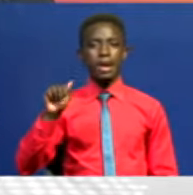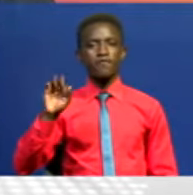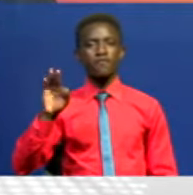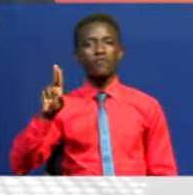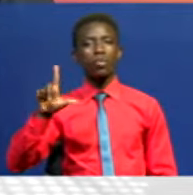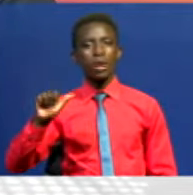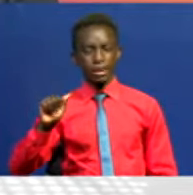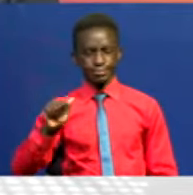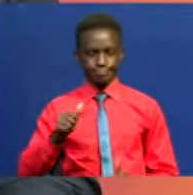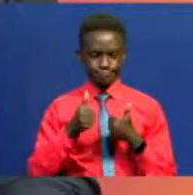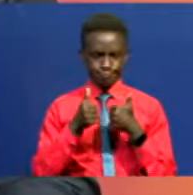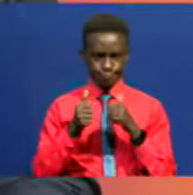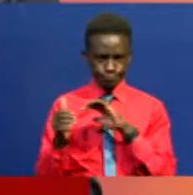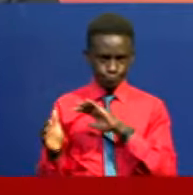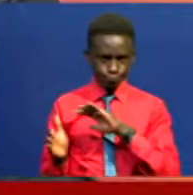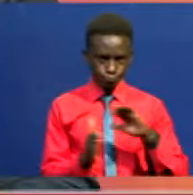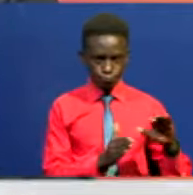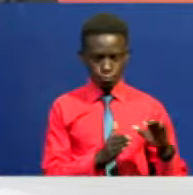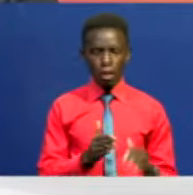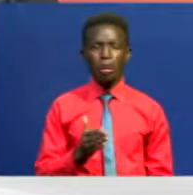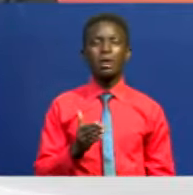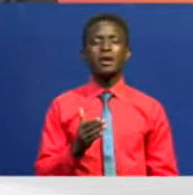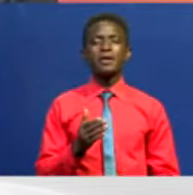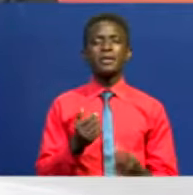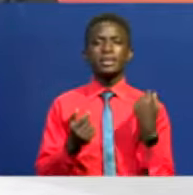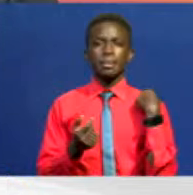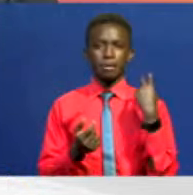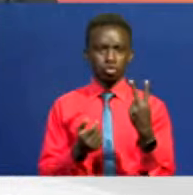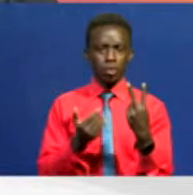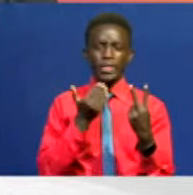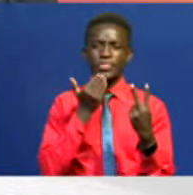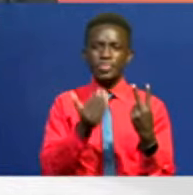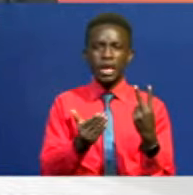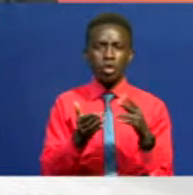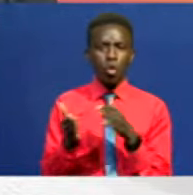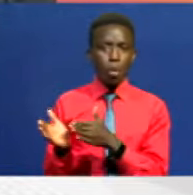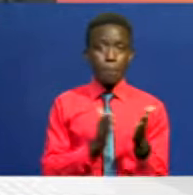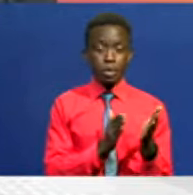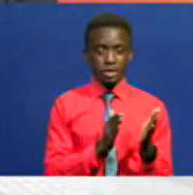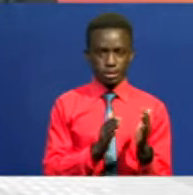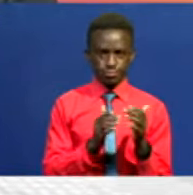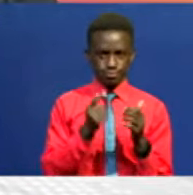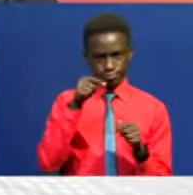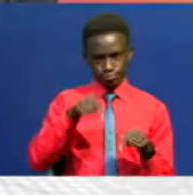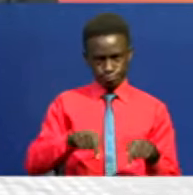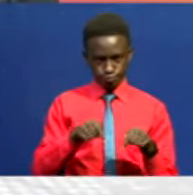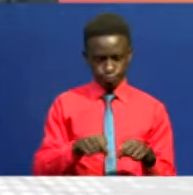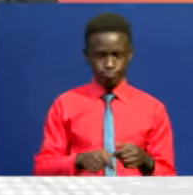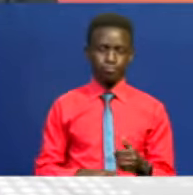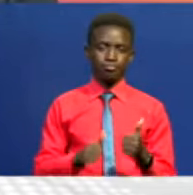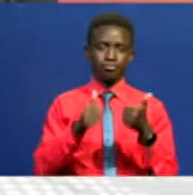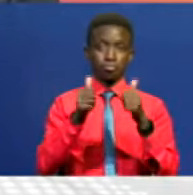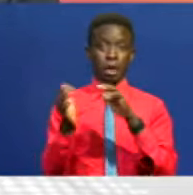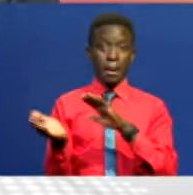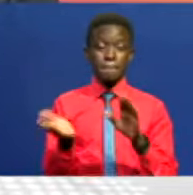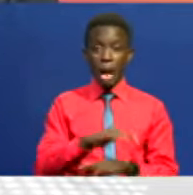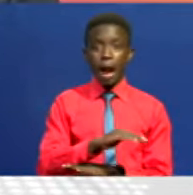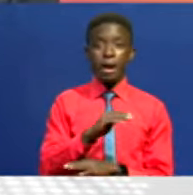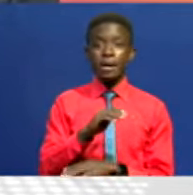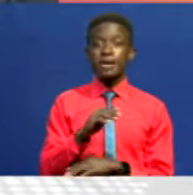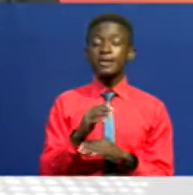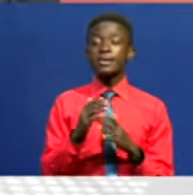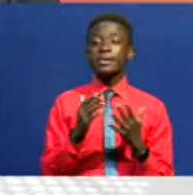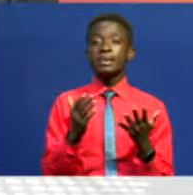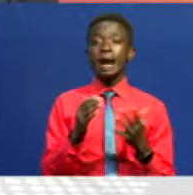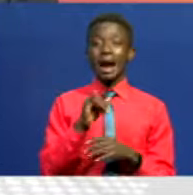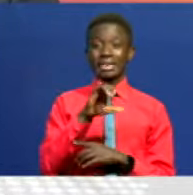hii nafasi. Pale ICS College tunazo kosi aina mbalimbali, na katika ICS